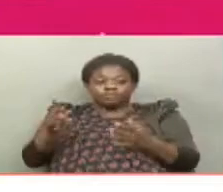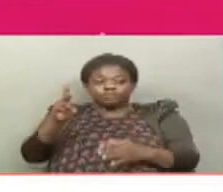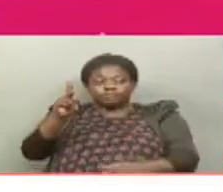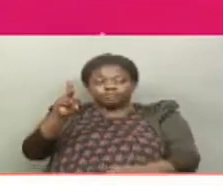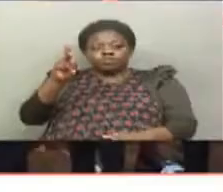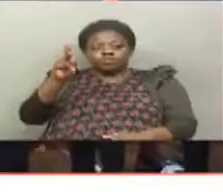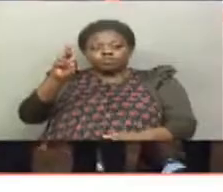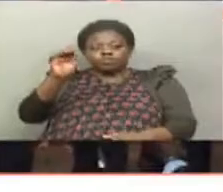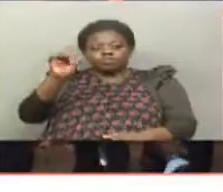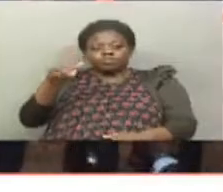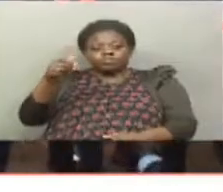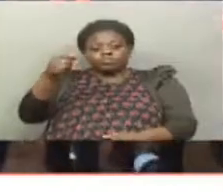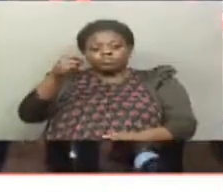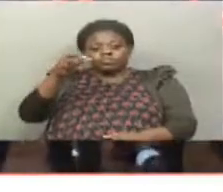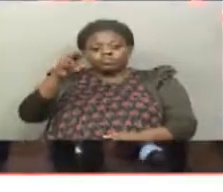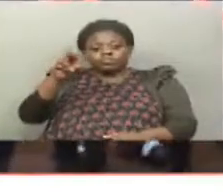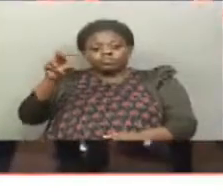chingira.